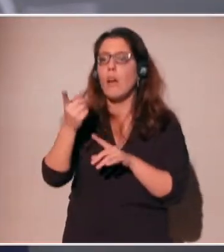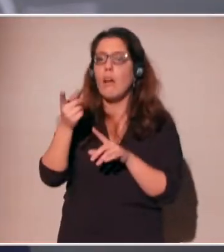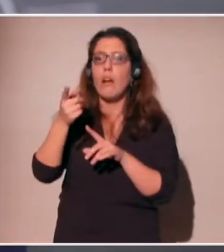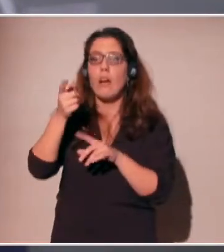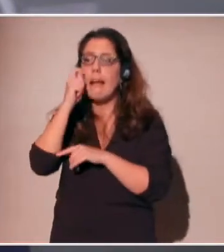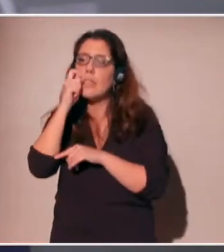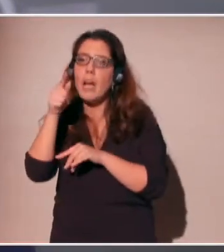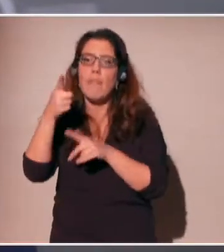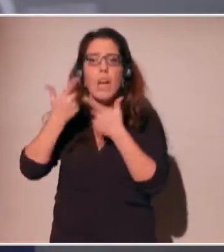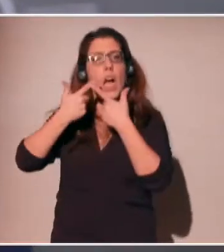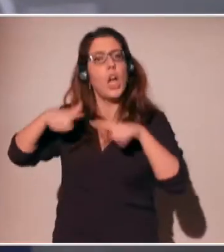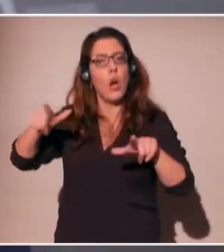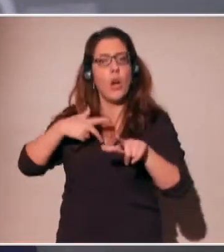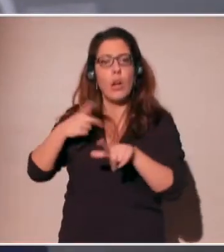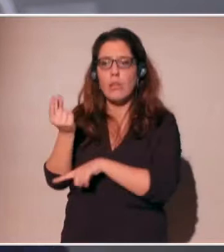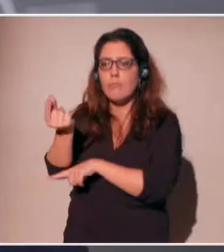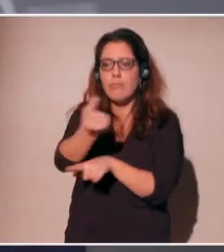décidé vraiment de faire